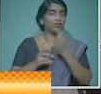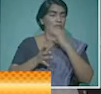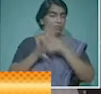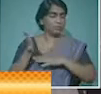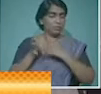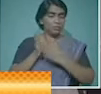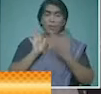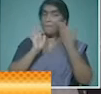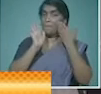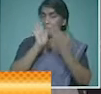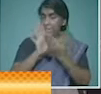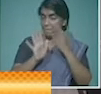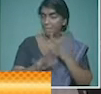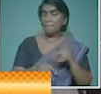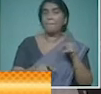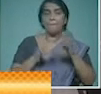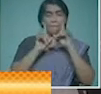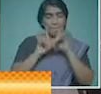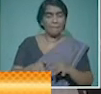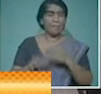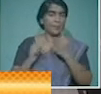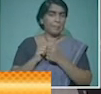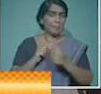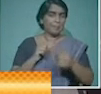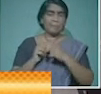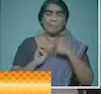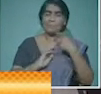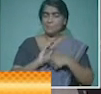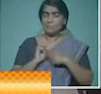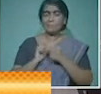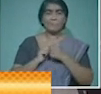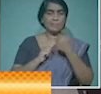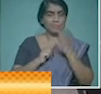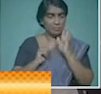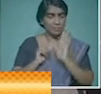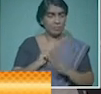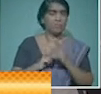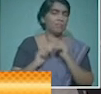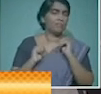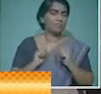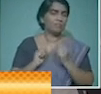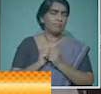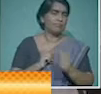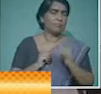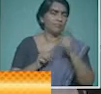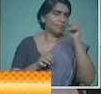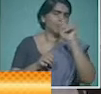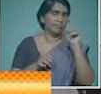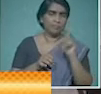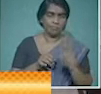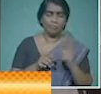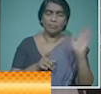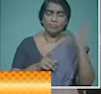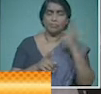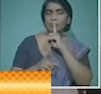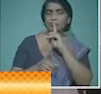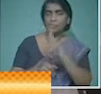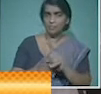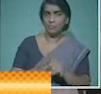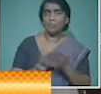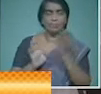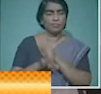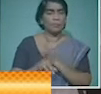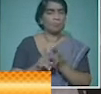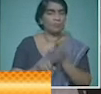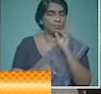ஒருவருக்கு மீண்டும் அதிக சீனி வழங்கி அவரை குணப்படுத்த முடியாத நிலைக்கு கொண்டு வந்த பின்னர் தற்போது அந்த நோயாளியின் கை மற்றும்